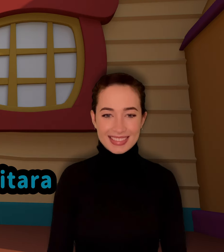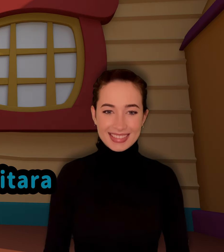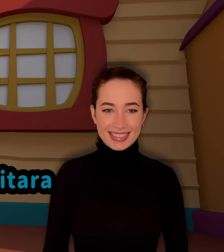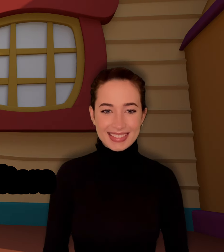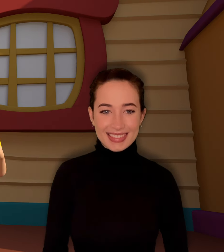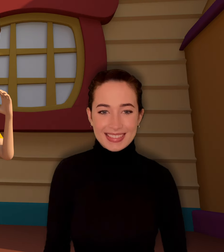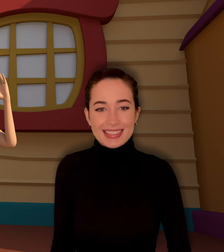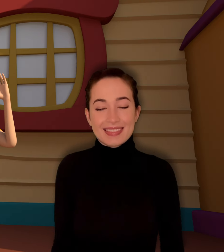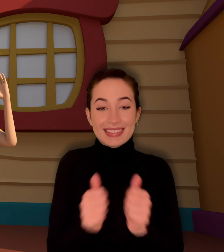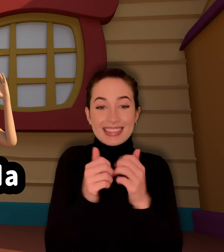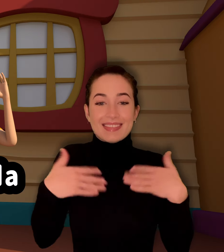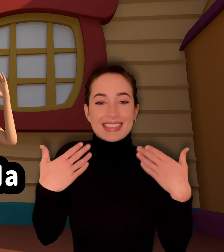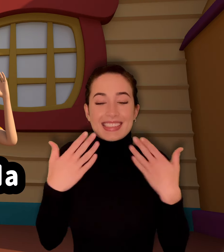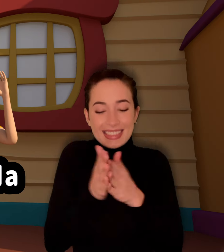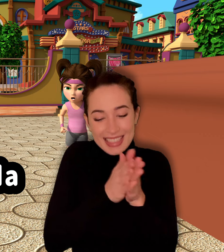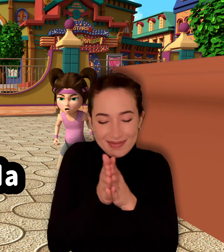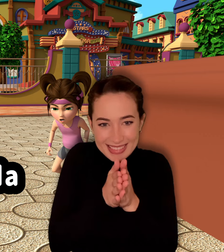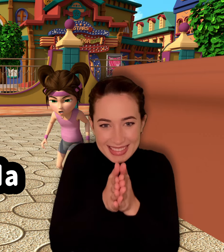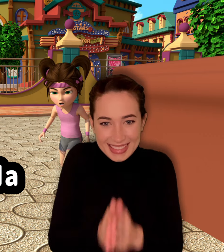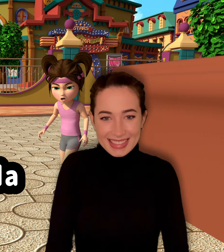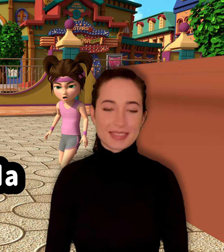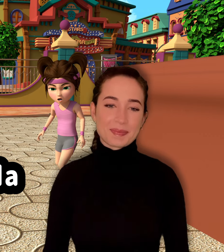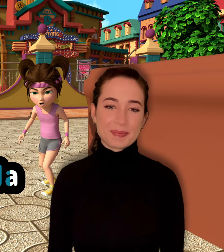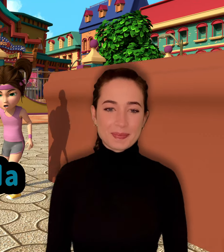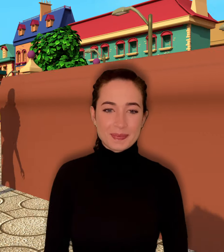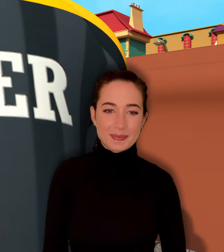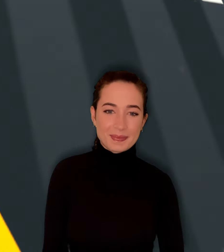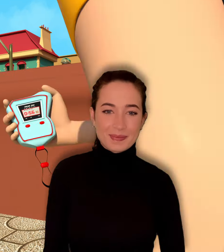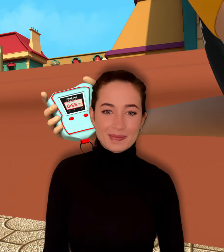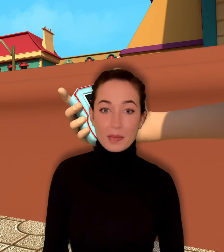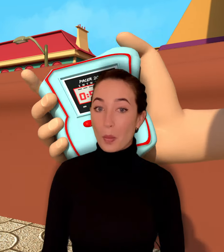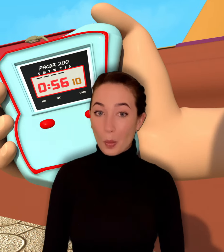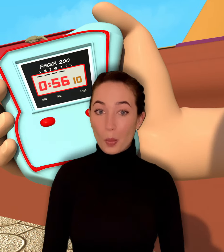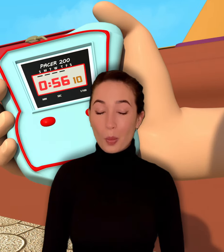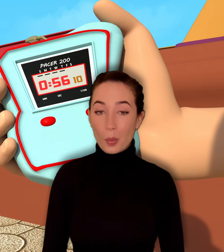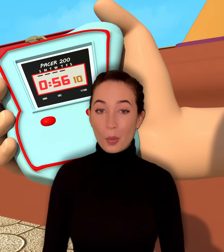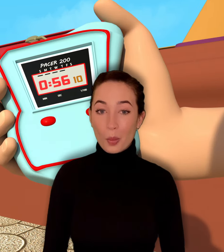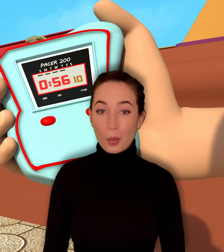練習したらきっとやれるん